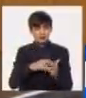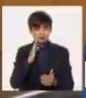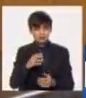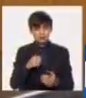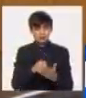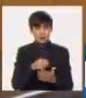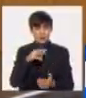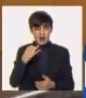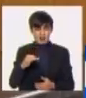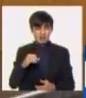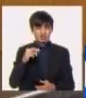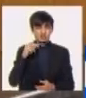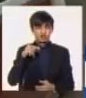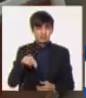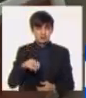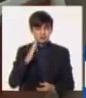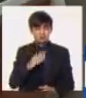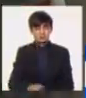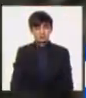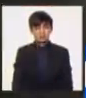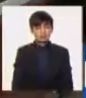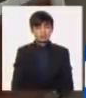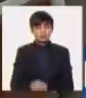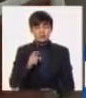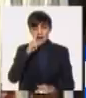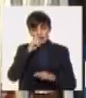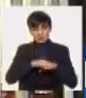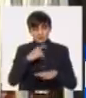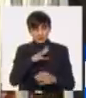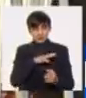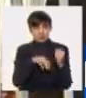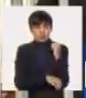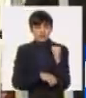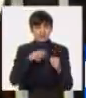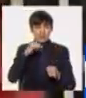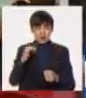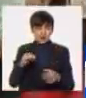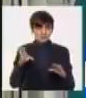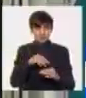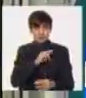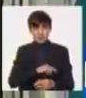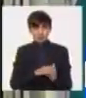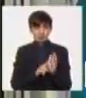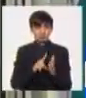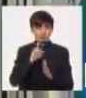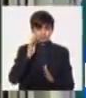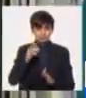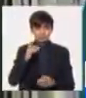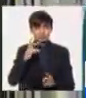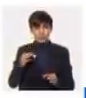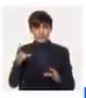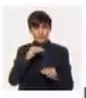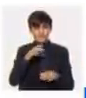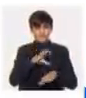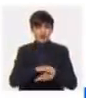находиться в режиме карантина. По прогнозам Акима, к концу мая все организации города должны заработать, но это будет зависеть от